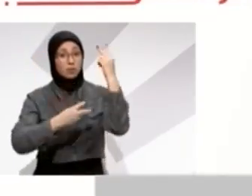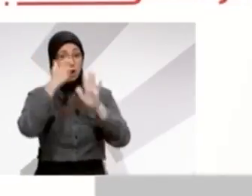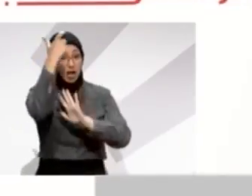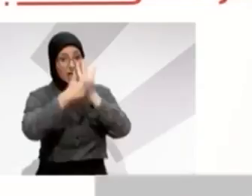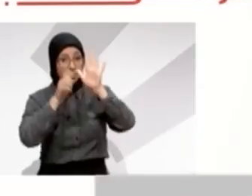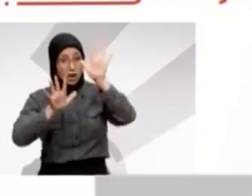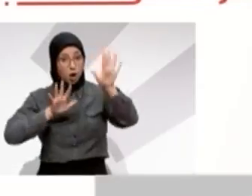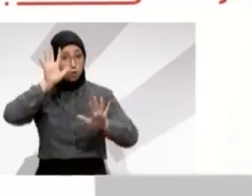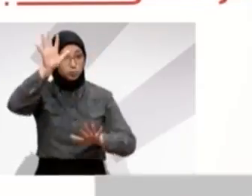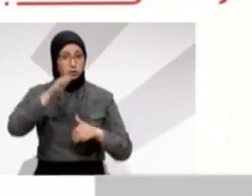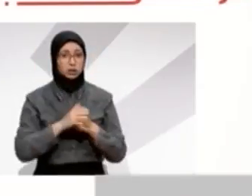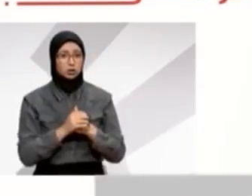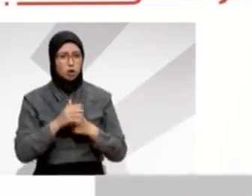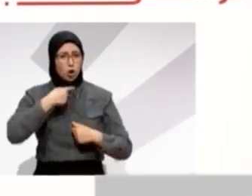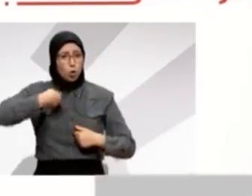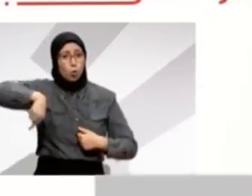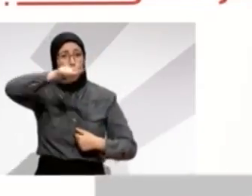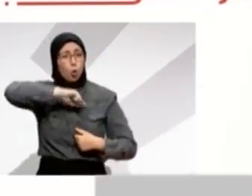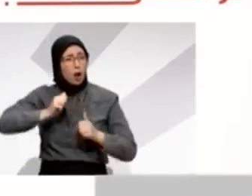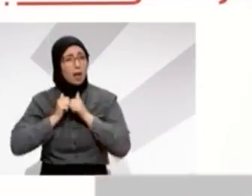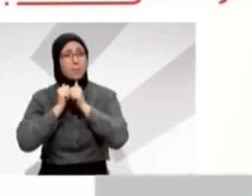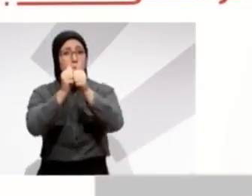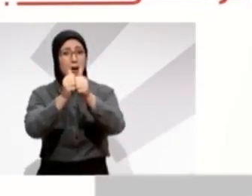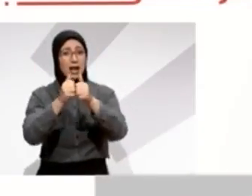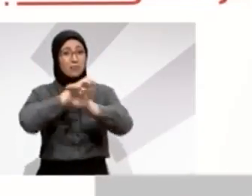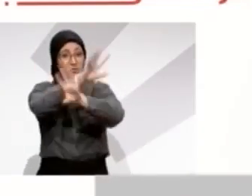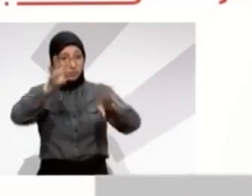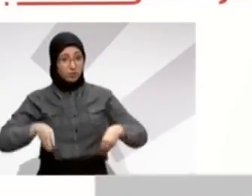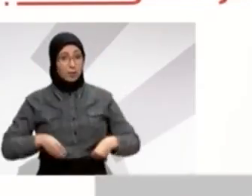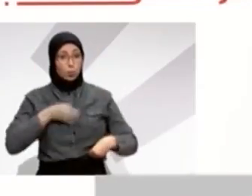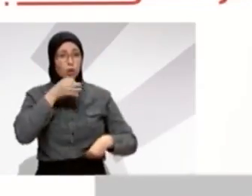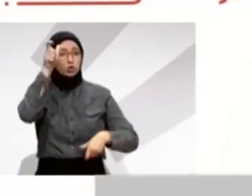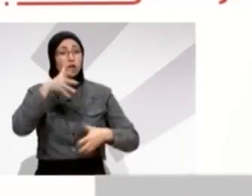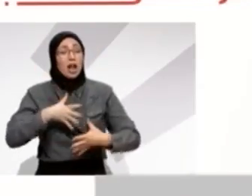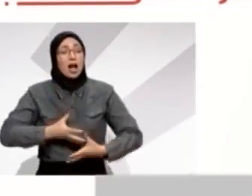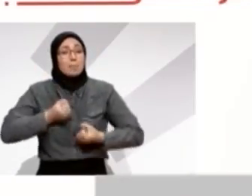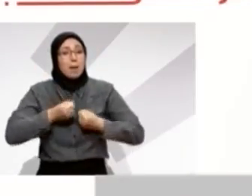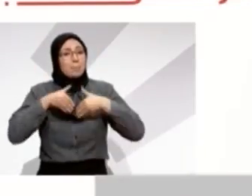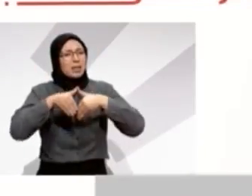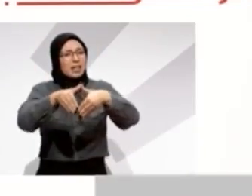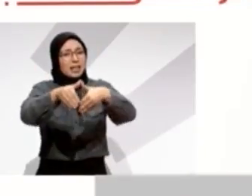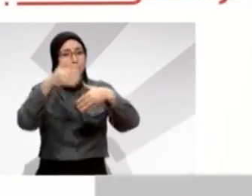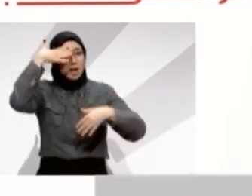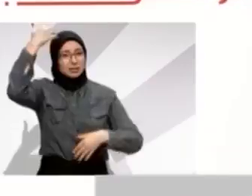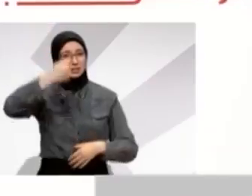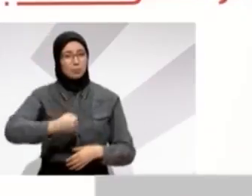خمسطاش منكم واليكم وختاما دمتم كما لم تم والسلام عليكم